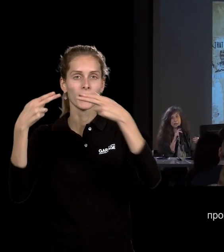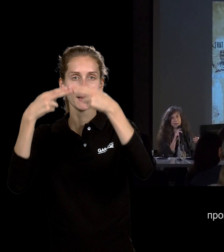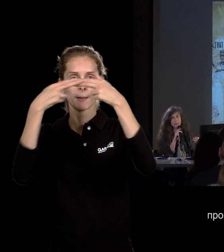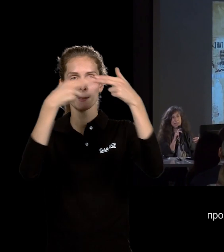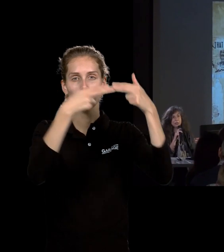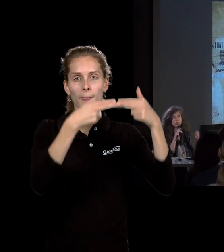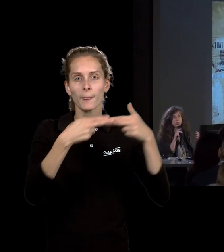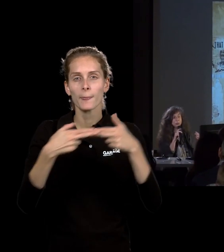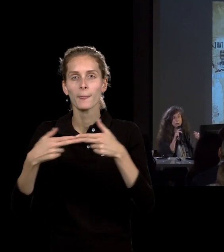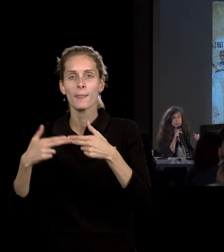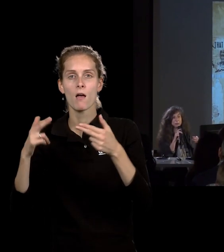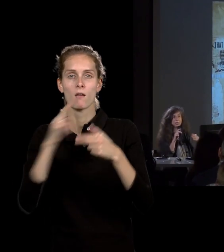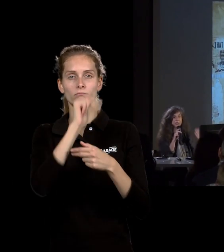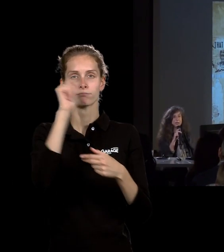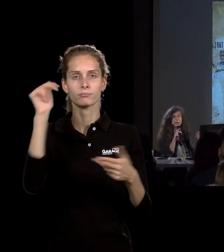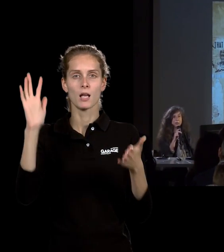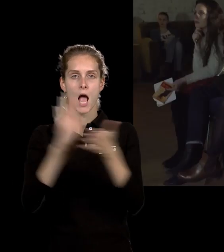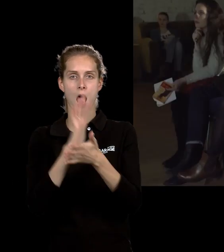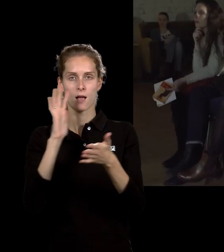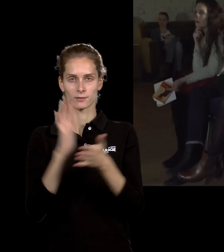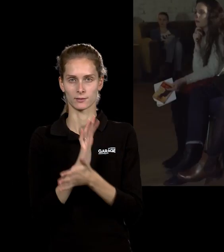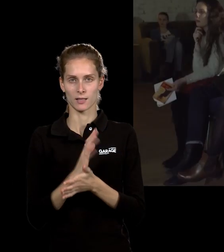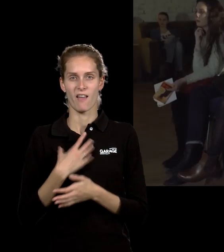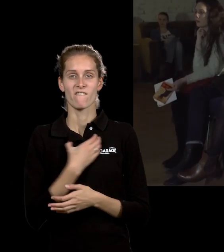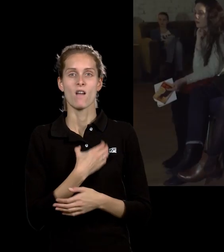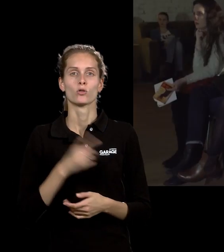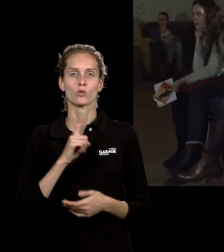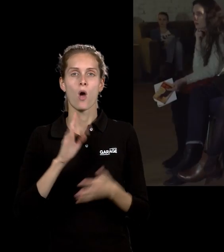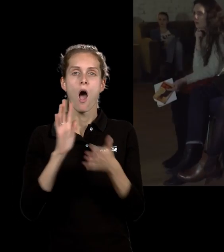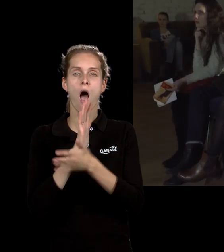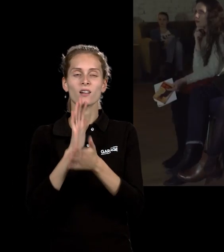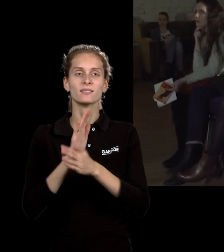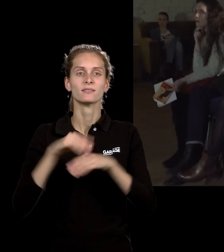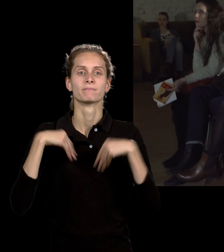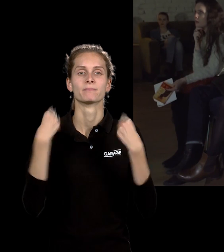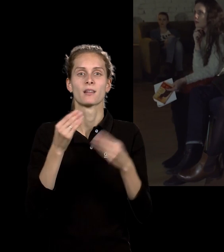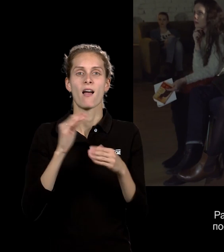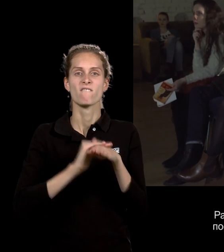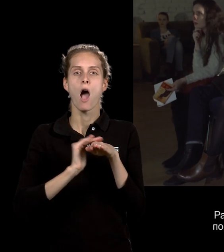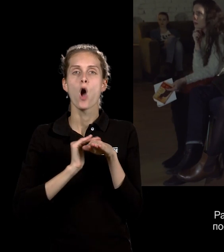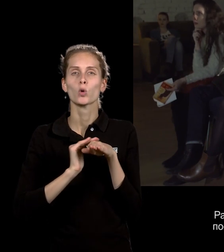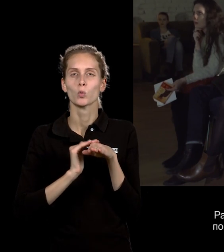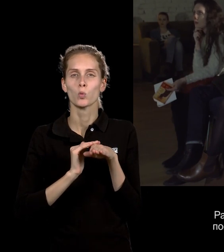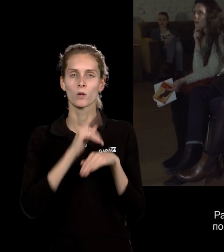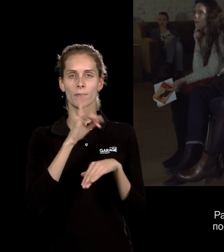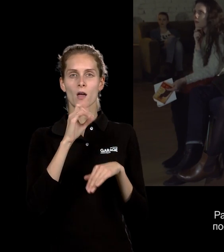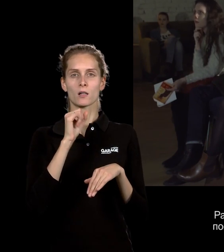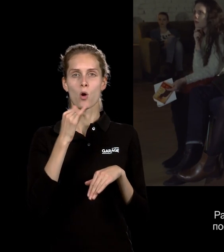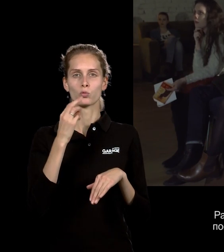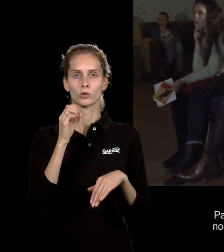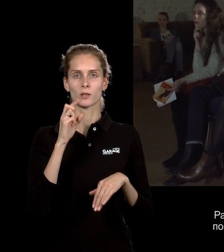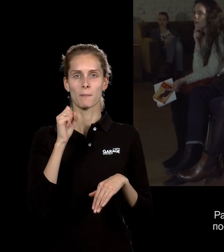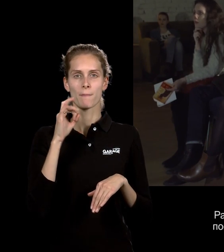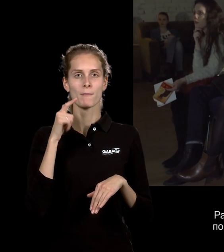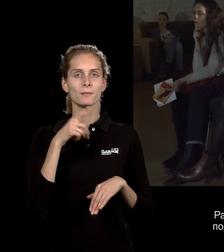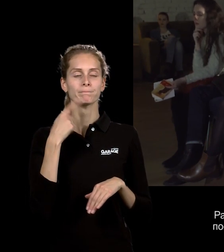газеты. Что важно? Во-первых, газеты дают фактуру. Газеты, и сам Раушенберг говорит про это произведение,